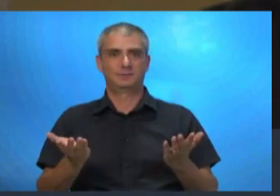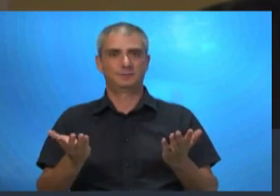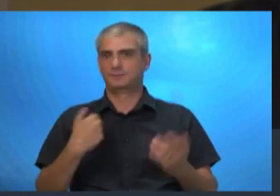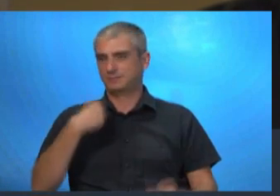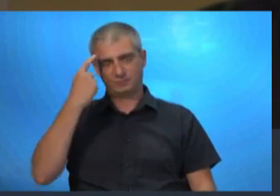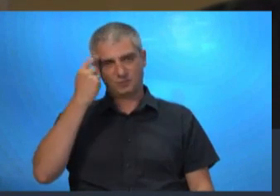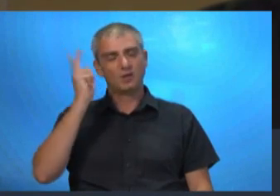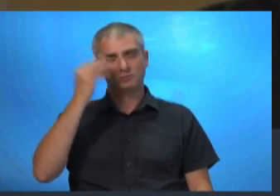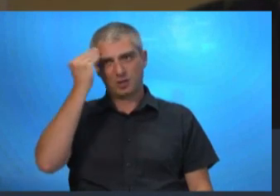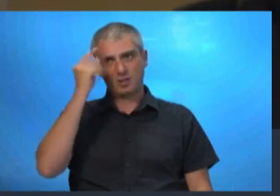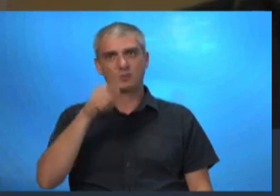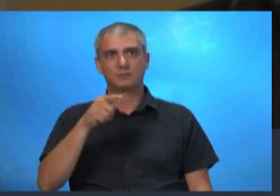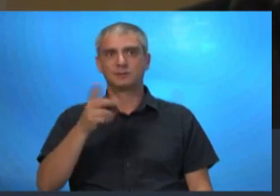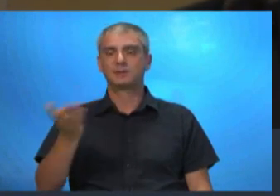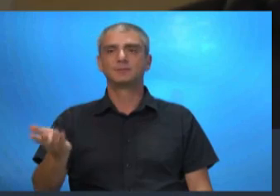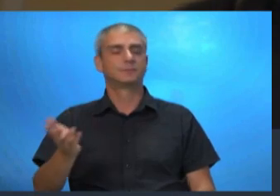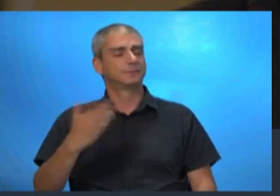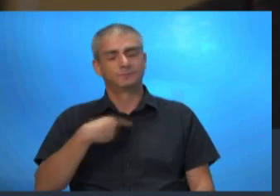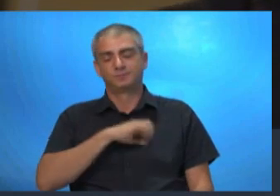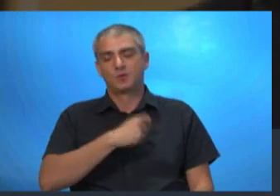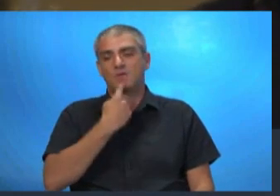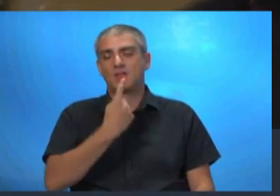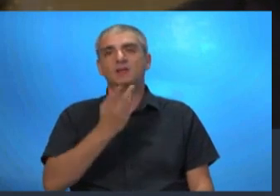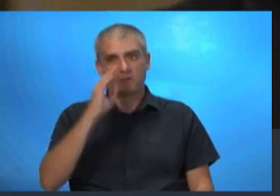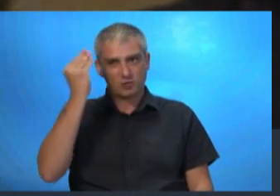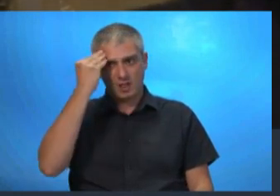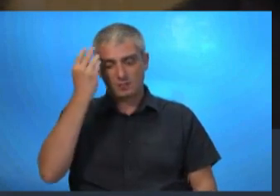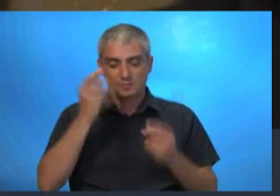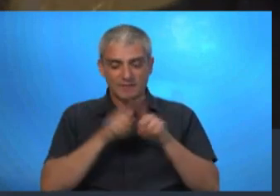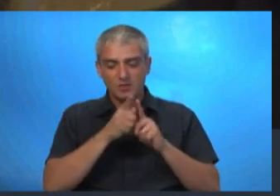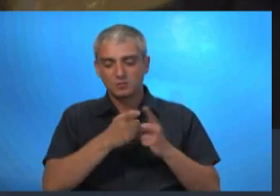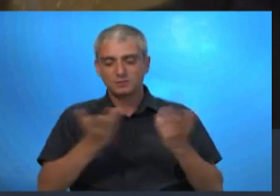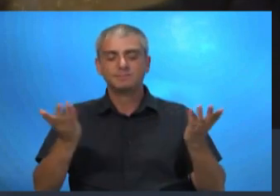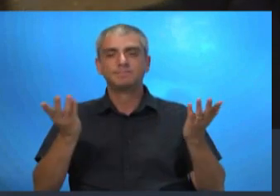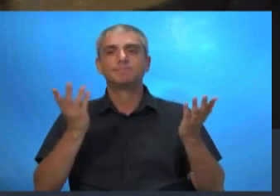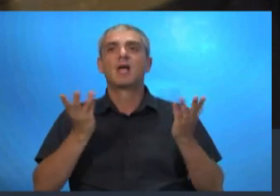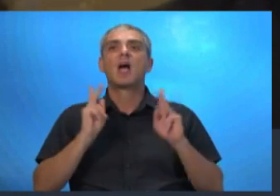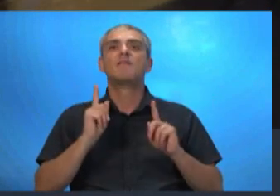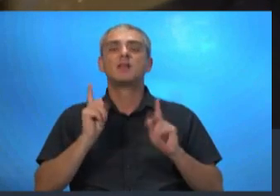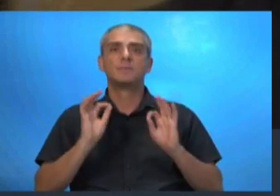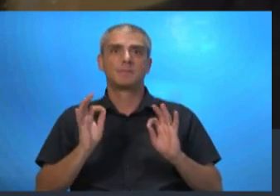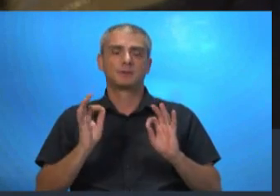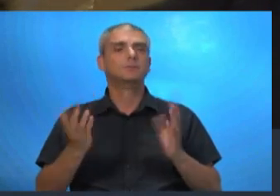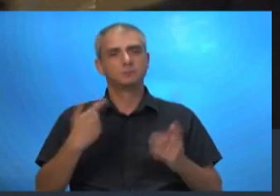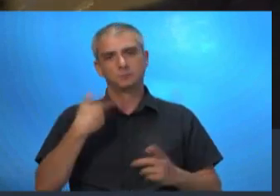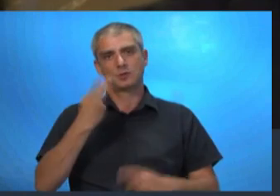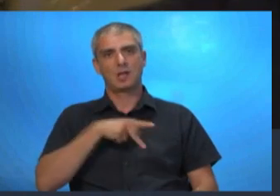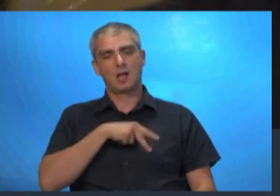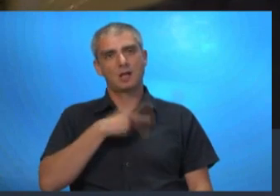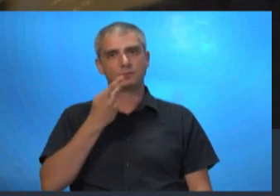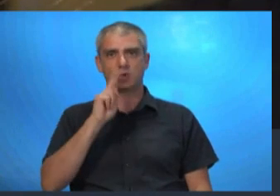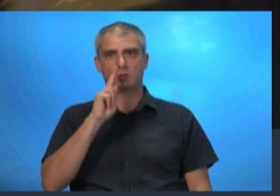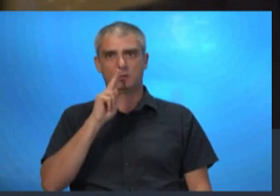ללמוד מזה, כאילו, כואב לי להגיד את זה, שאפשר ללמוד מדבר כזה, אבל בדיעבד, בוא נהיה יותר אחראים.